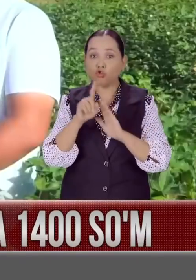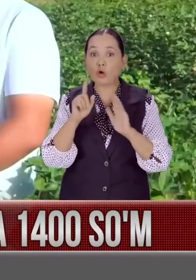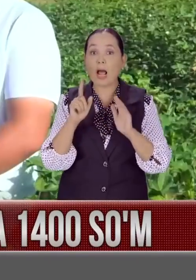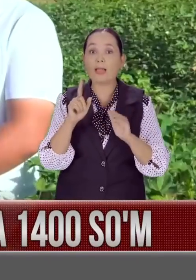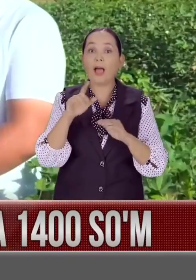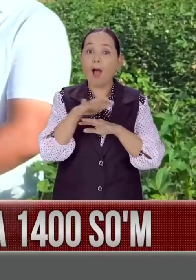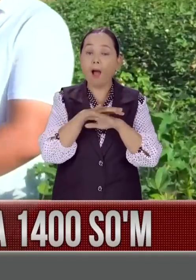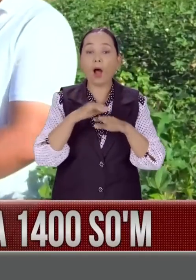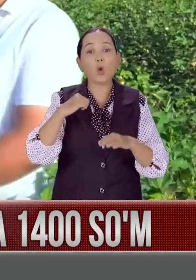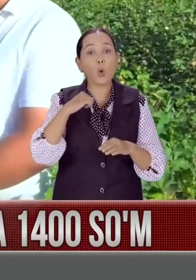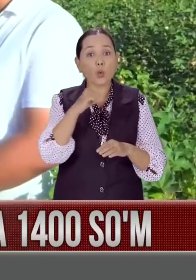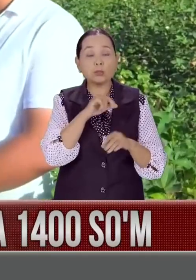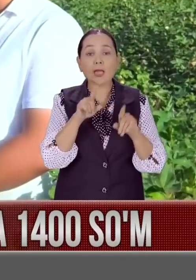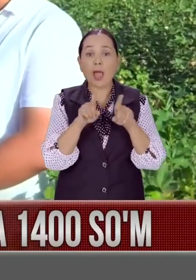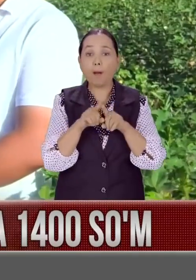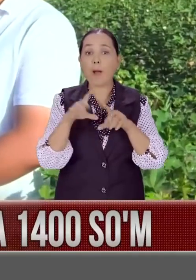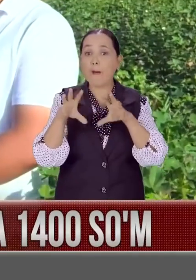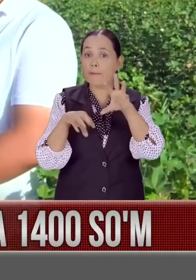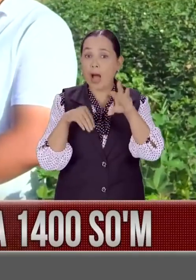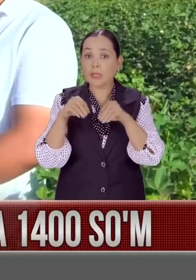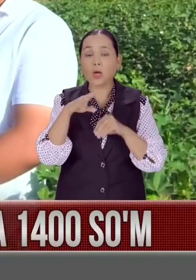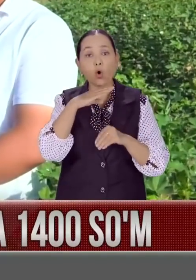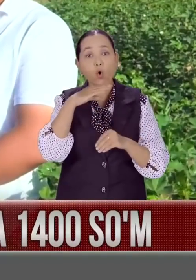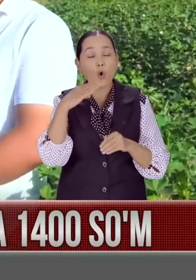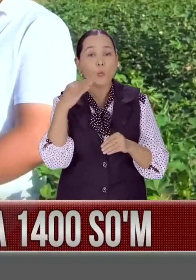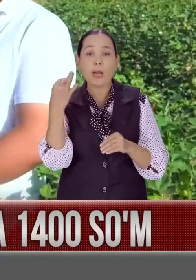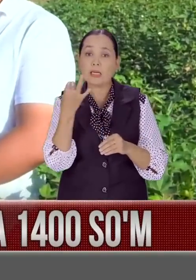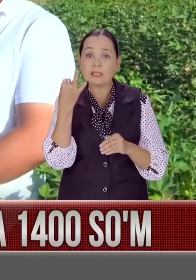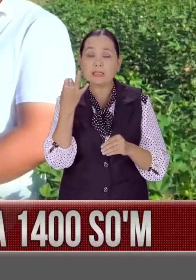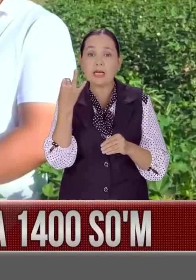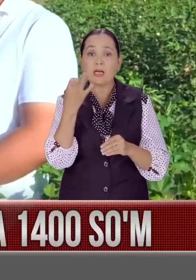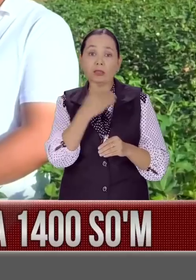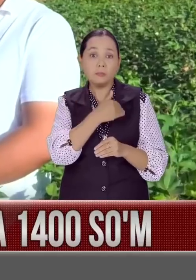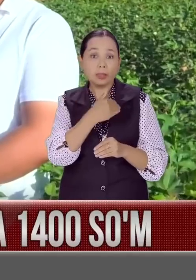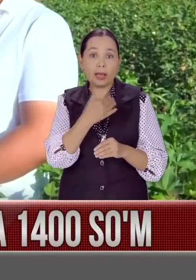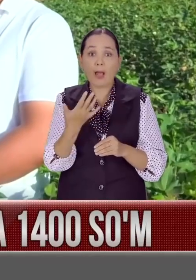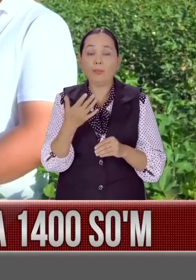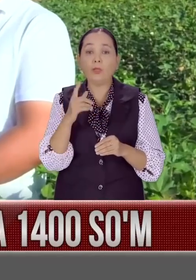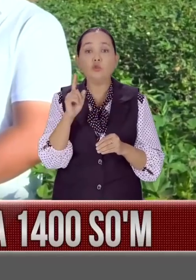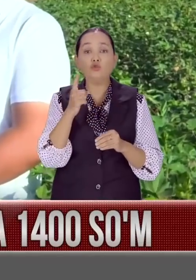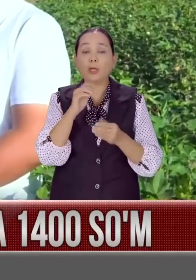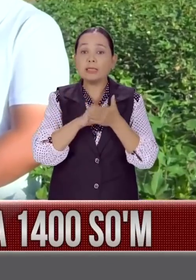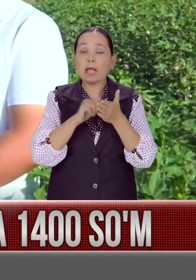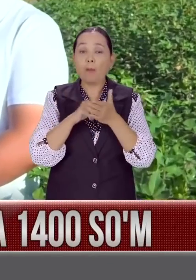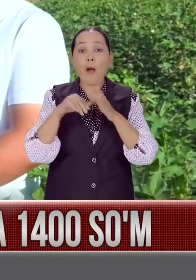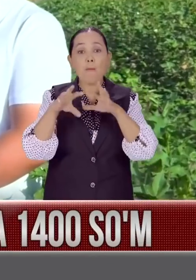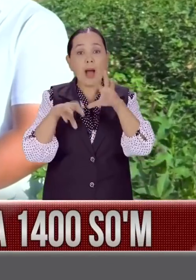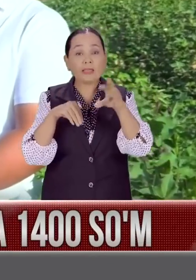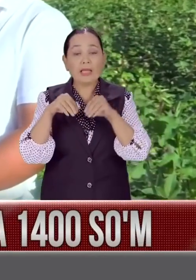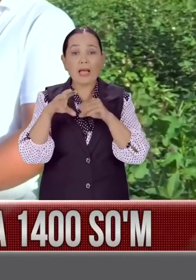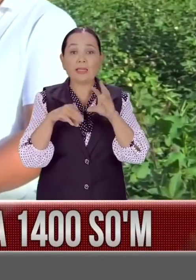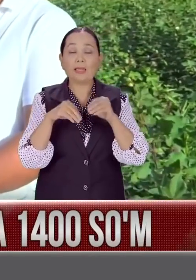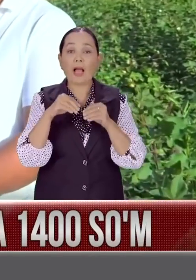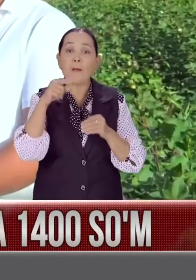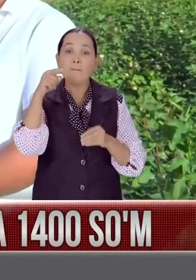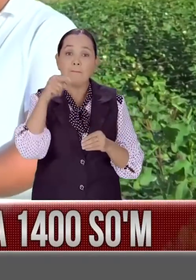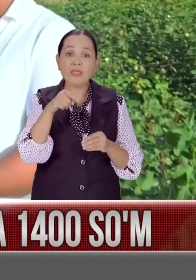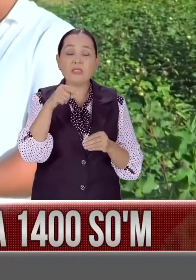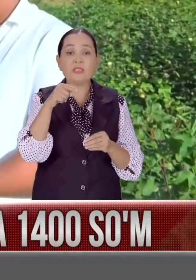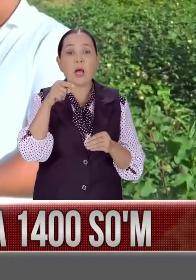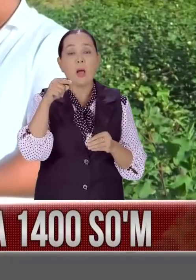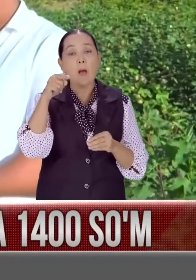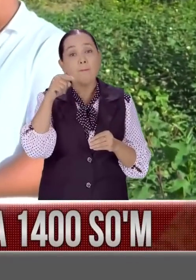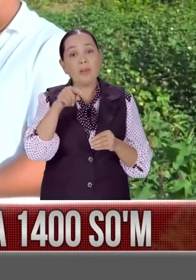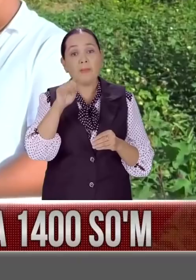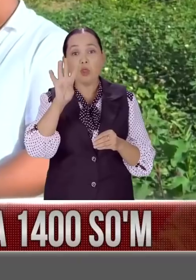tushiladi. Bu yil aholimizni o'zi ham mana shu paxta terimiga ko'proq qiziqish bildiryapti. Sababi ham paxtani terimini 1000 so'm, ikkinchi